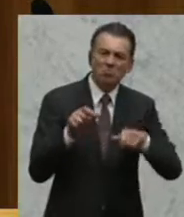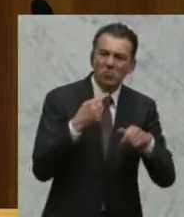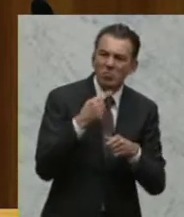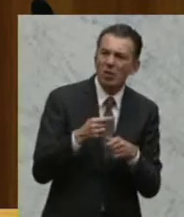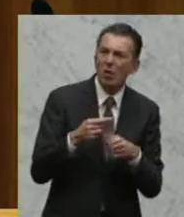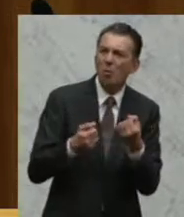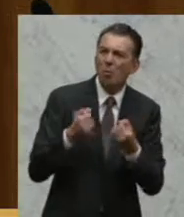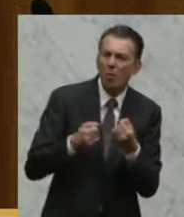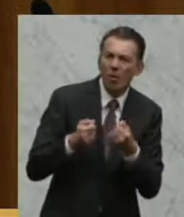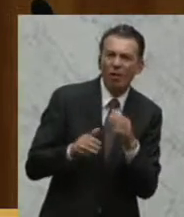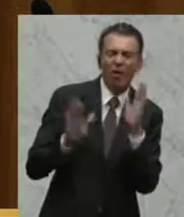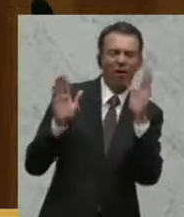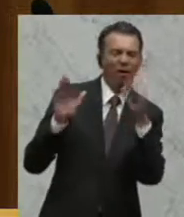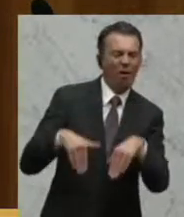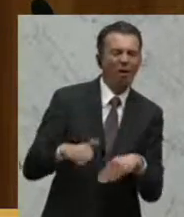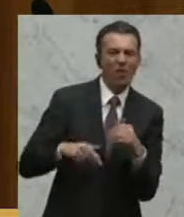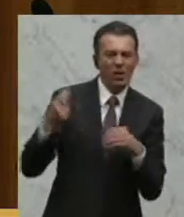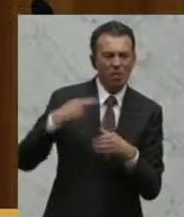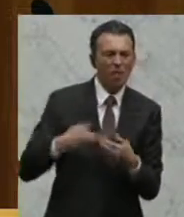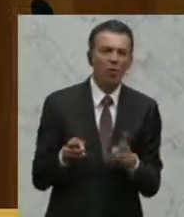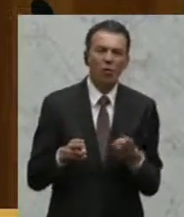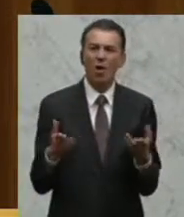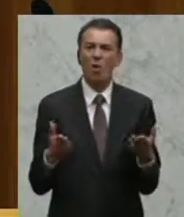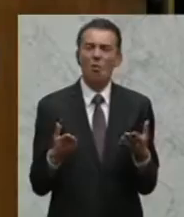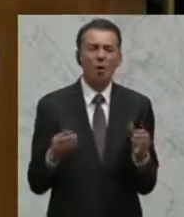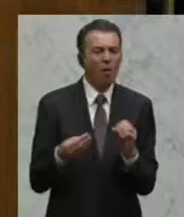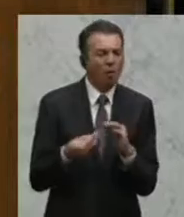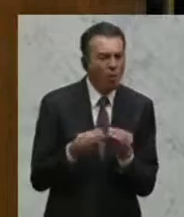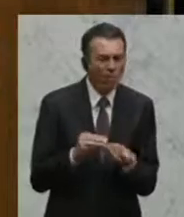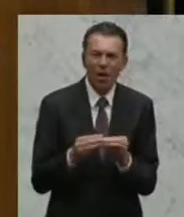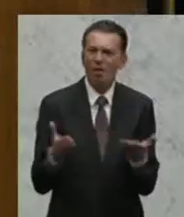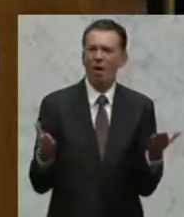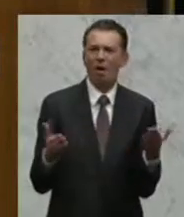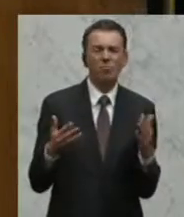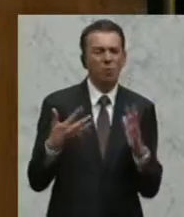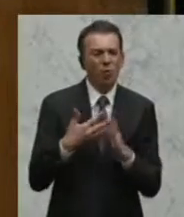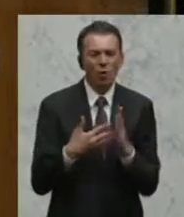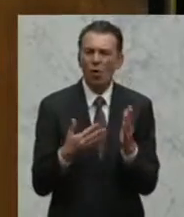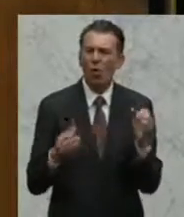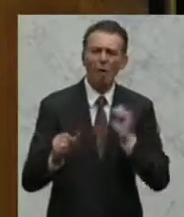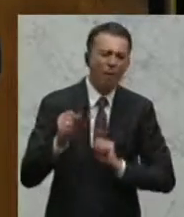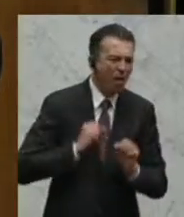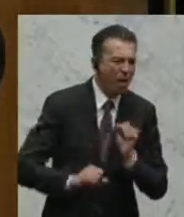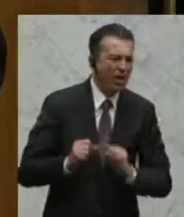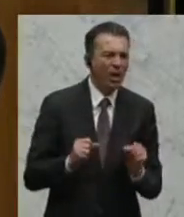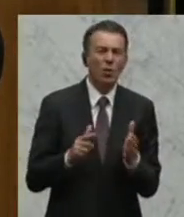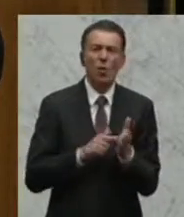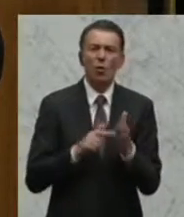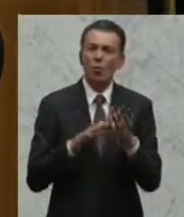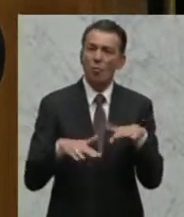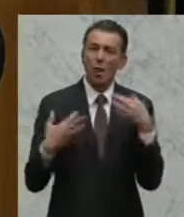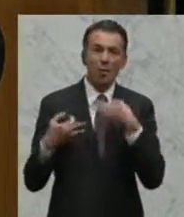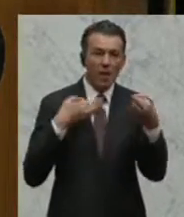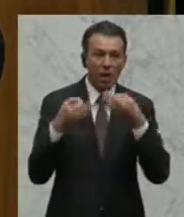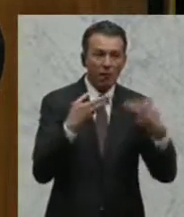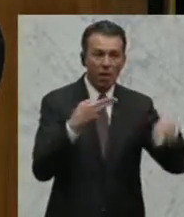Missstände entstanden sind, weil die Kontrolle mangelhaft ausgeübt werden konnte und oft auch deshalb, weil die parlamentarischen Anfragen nicht ordentlich